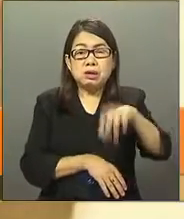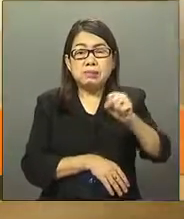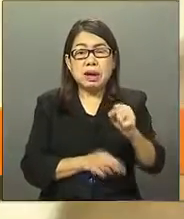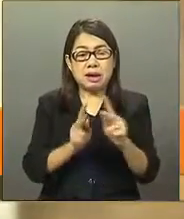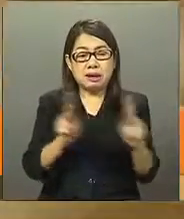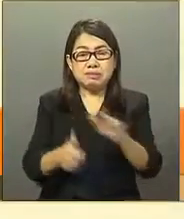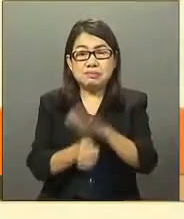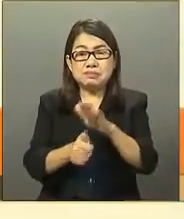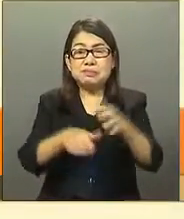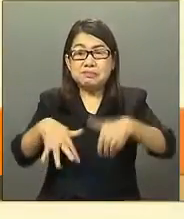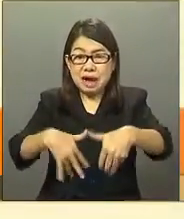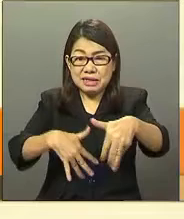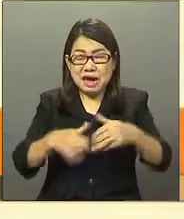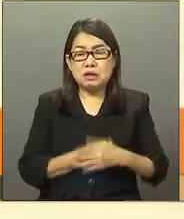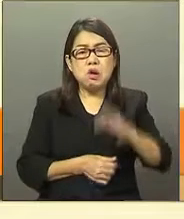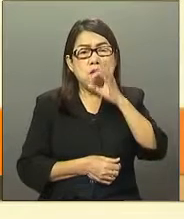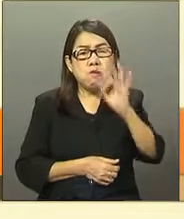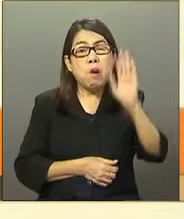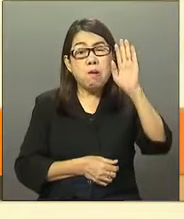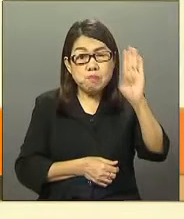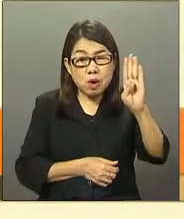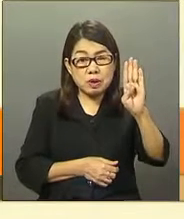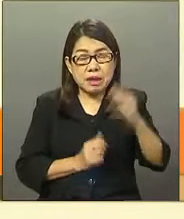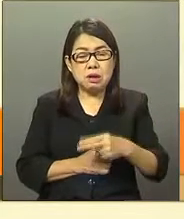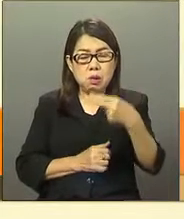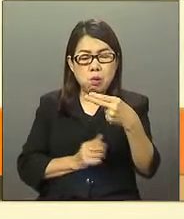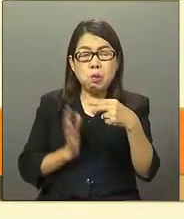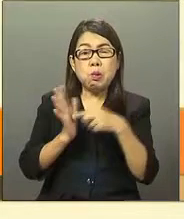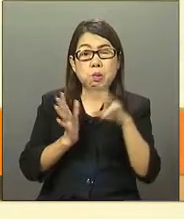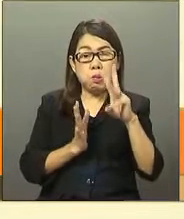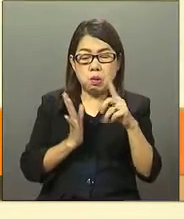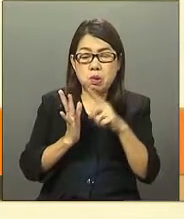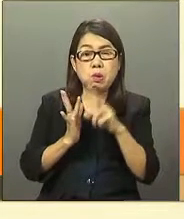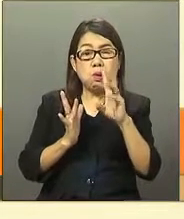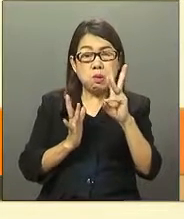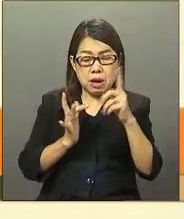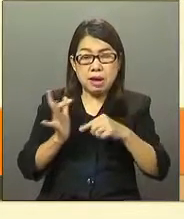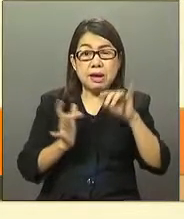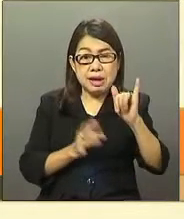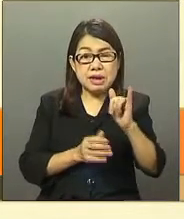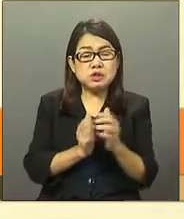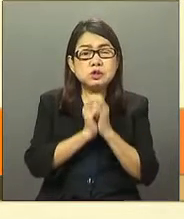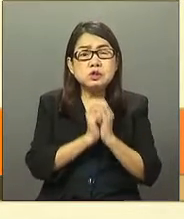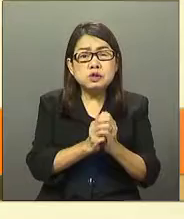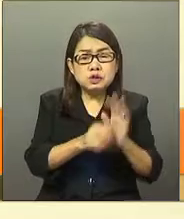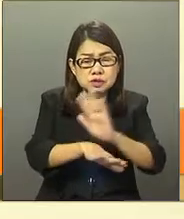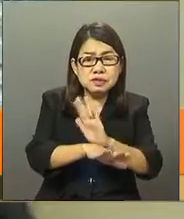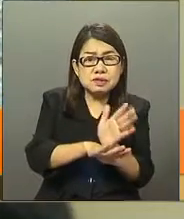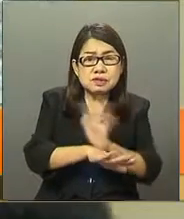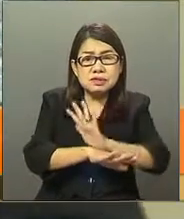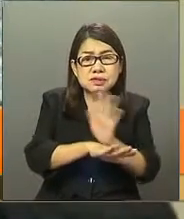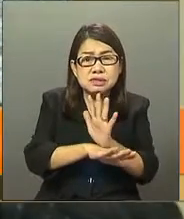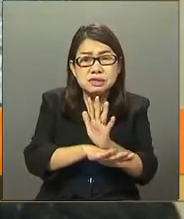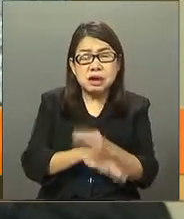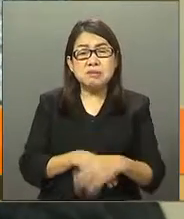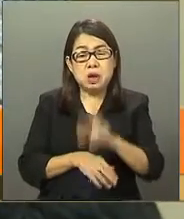ริโภคร้องเรียนบริษัทหัวเว่ยประเทศไทยกรณีซื้อโทรศัพท์หัวเว่ยรุ่นเมท9และเมท9 Pro มีหน่ว